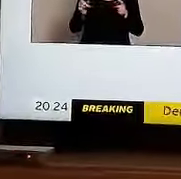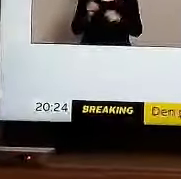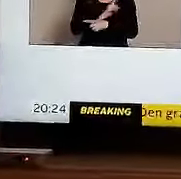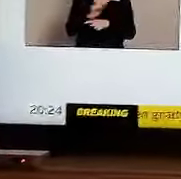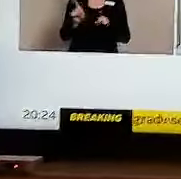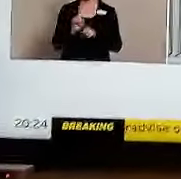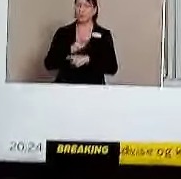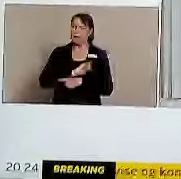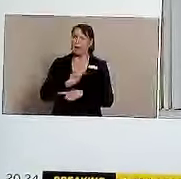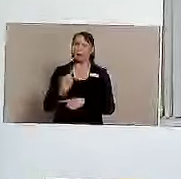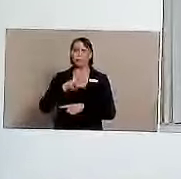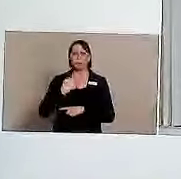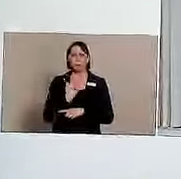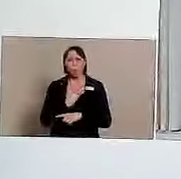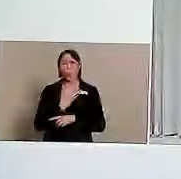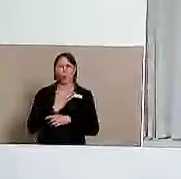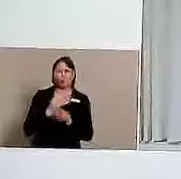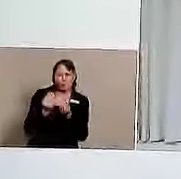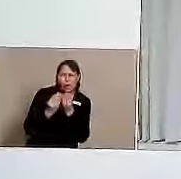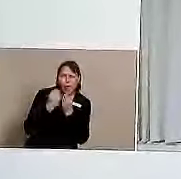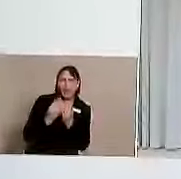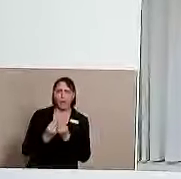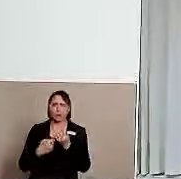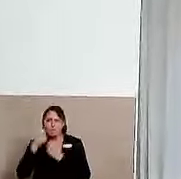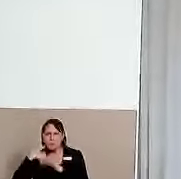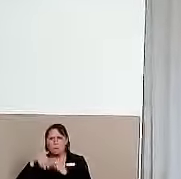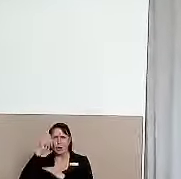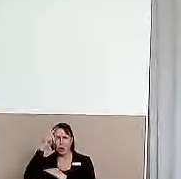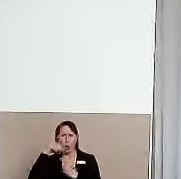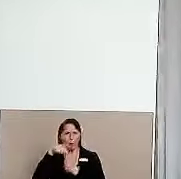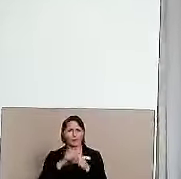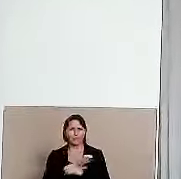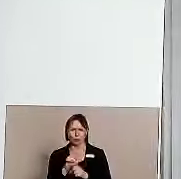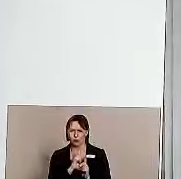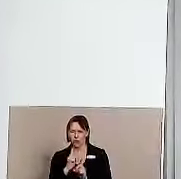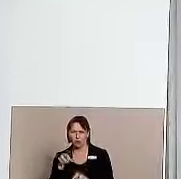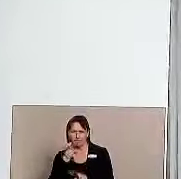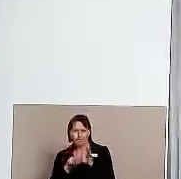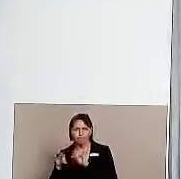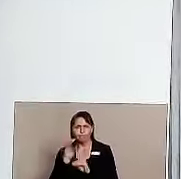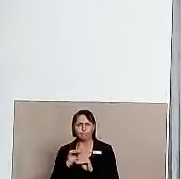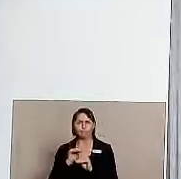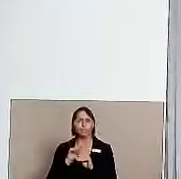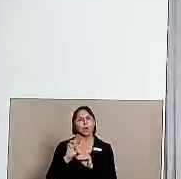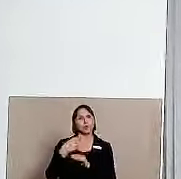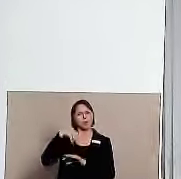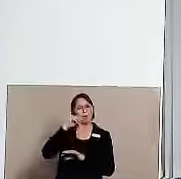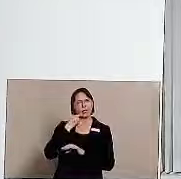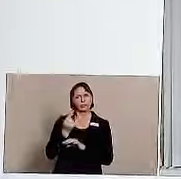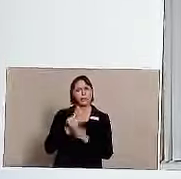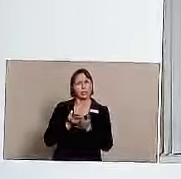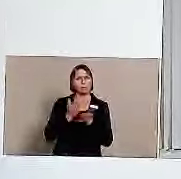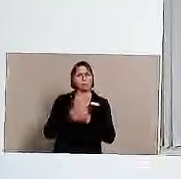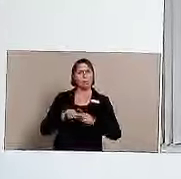blive klogere på den her virus. Og vores erfaring siger nu, at man i gennemsnit er indlagt på intensiv